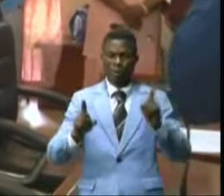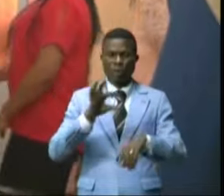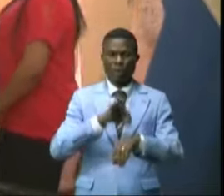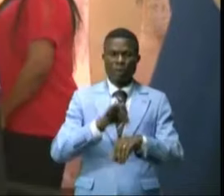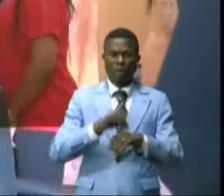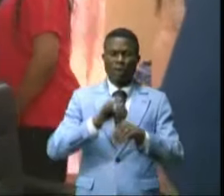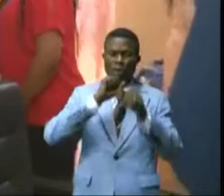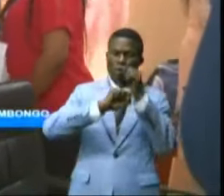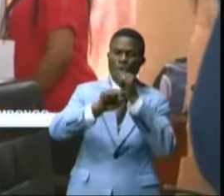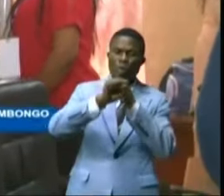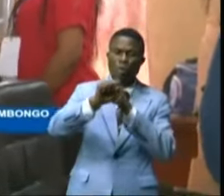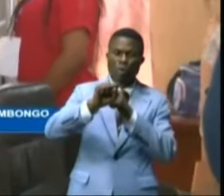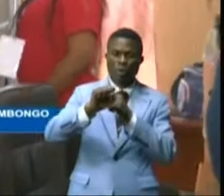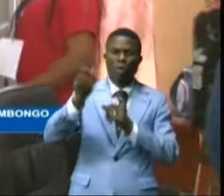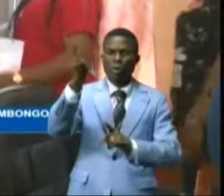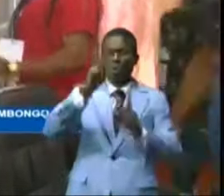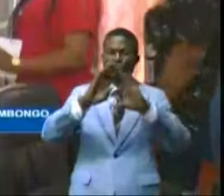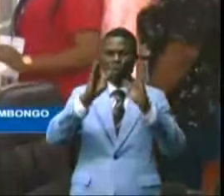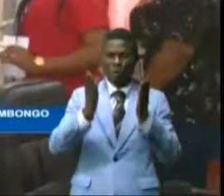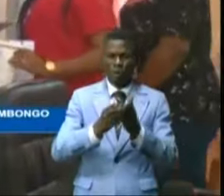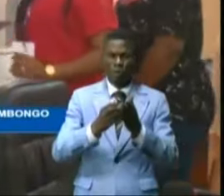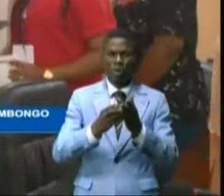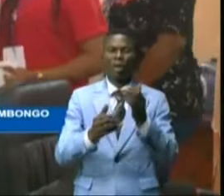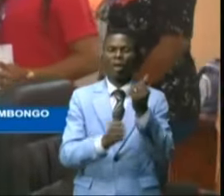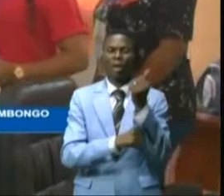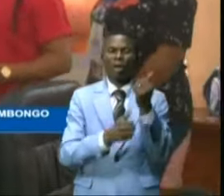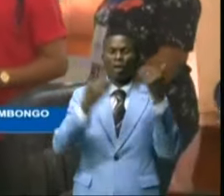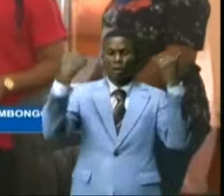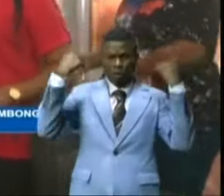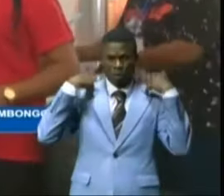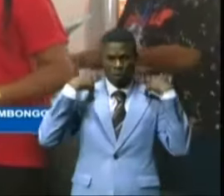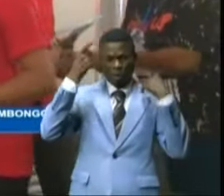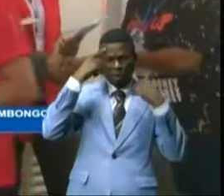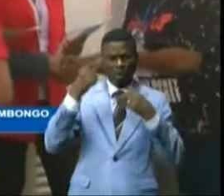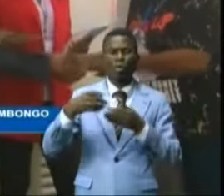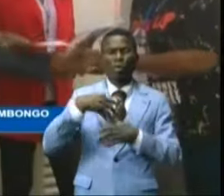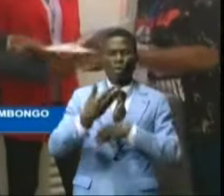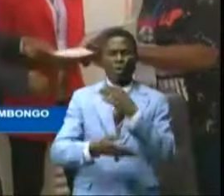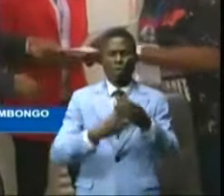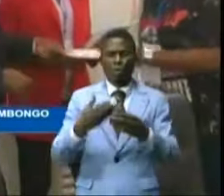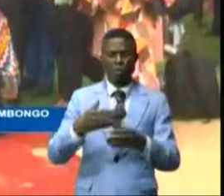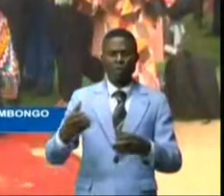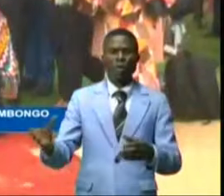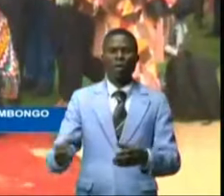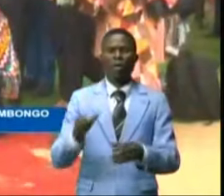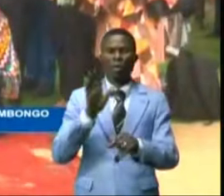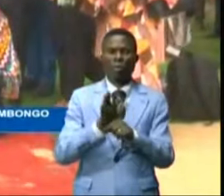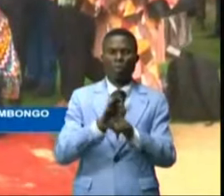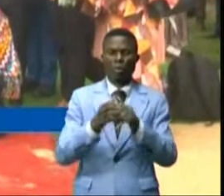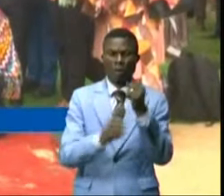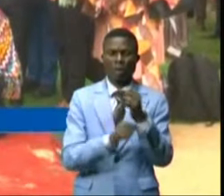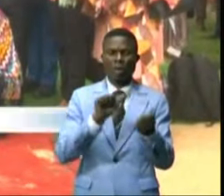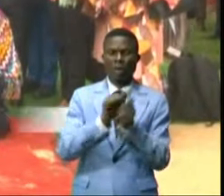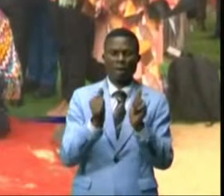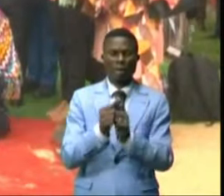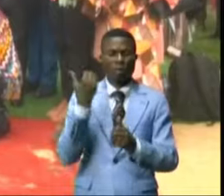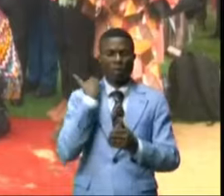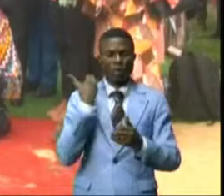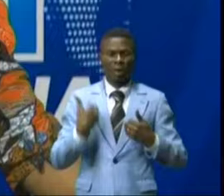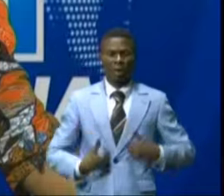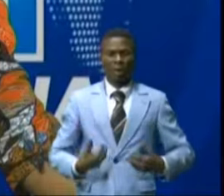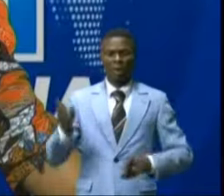de sensibiliser les grands publics, mais surtout les décideurs, en vue de la mobilisation de plus d'une personne sur ces problèmes de santé